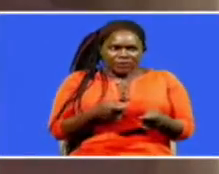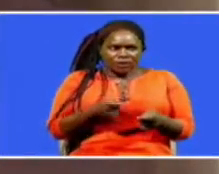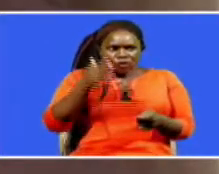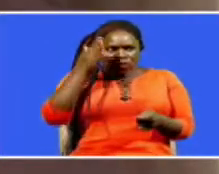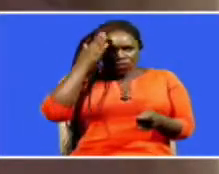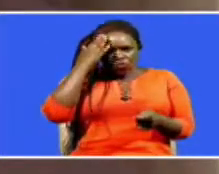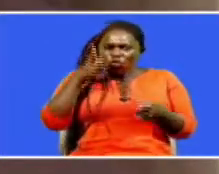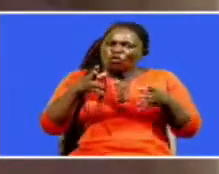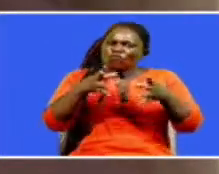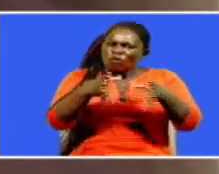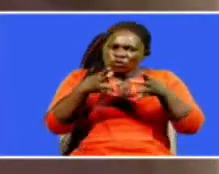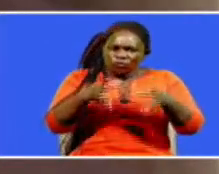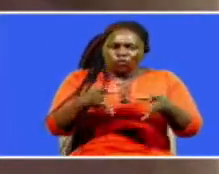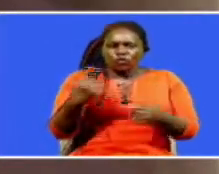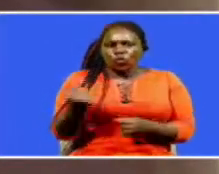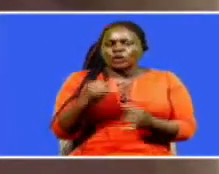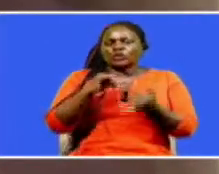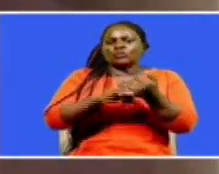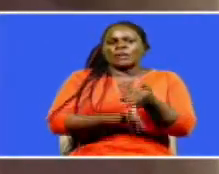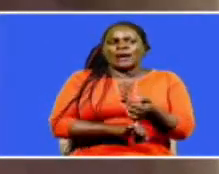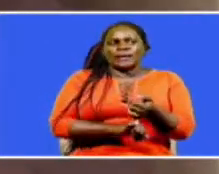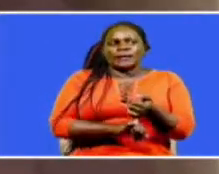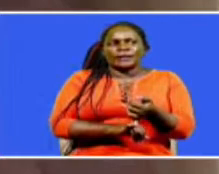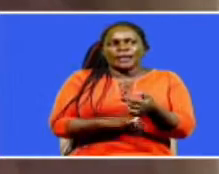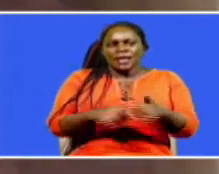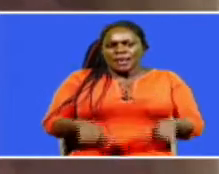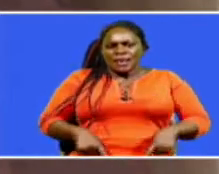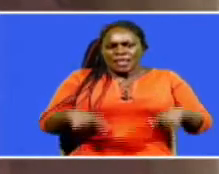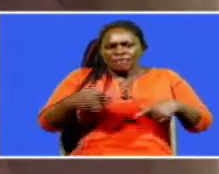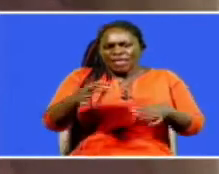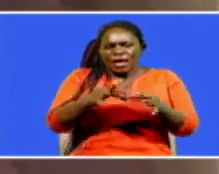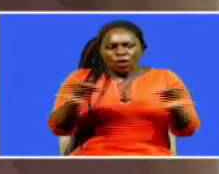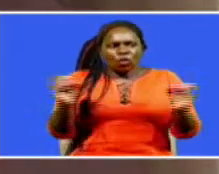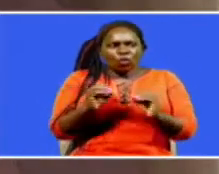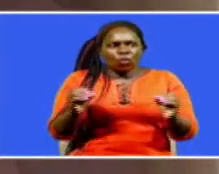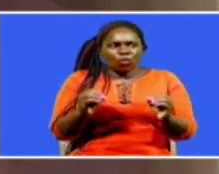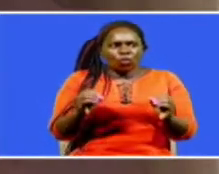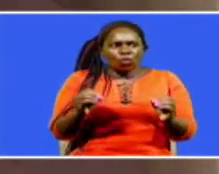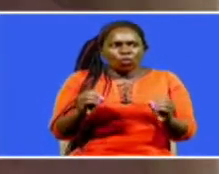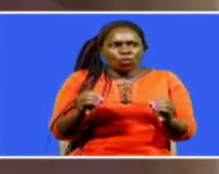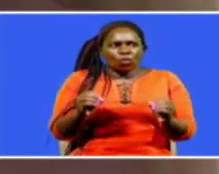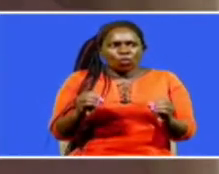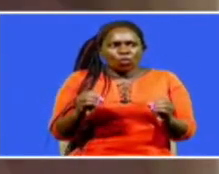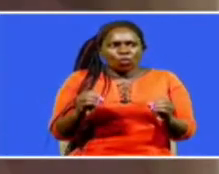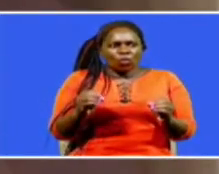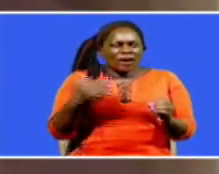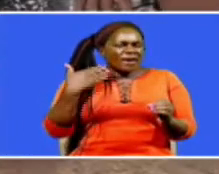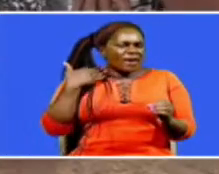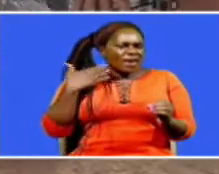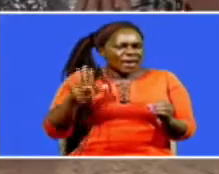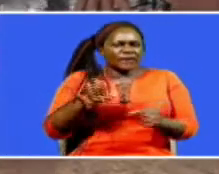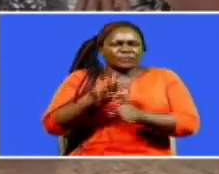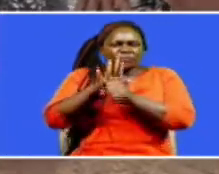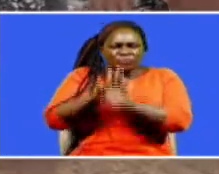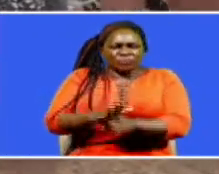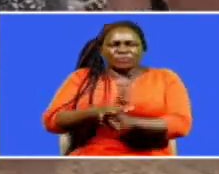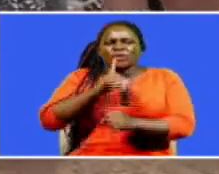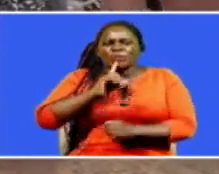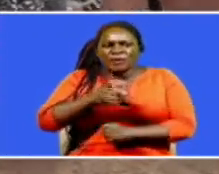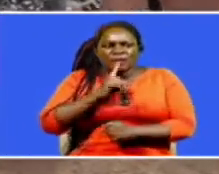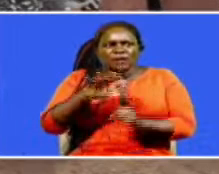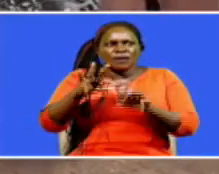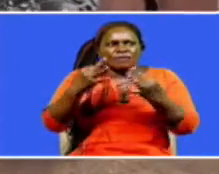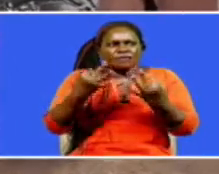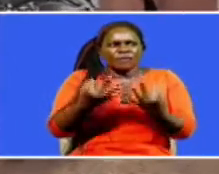ni kulazimishwa, amelazimishwa kumuoa. Hakai na huyo mtoto raha. Anamuonyesha uchuki, anamthreaten.